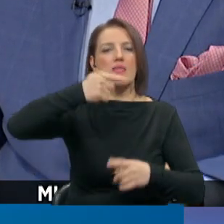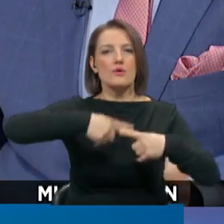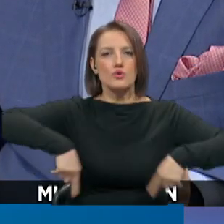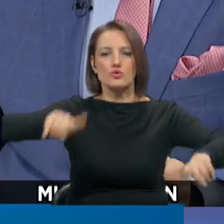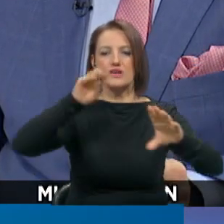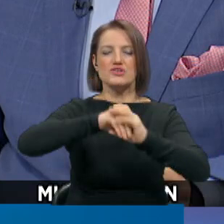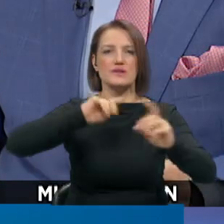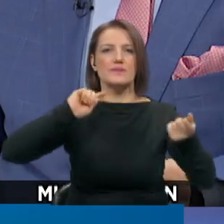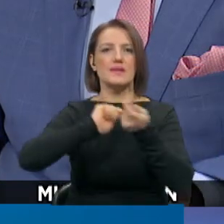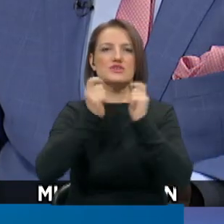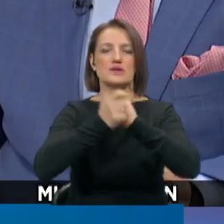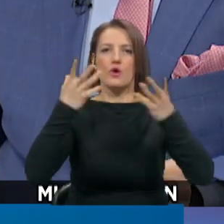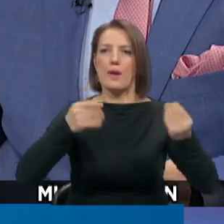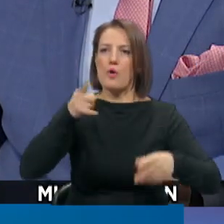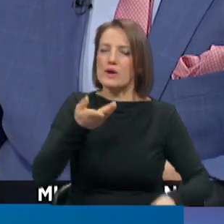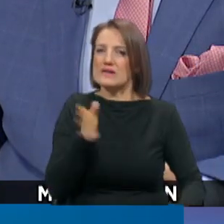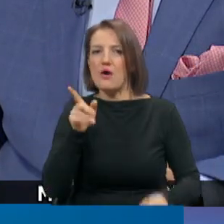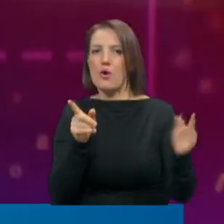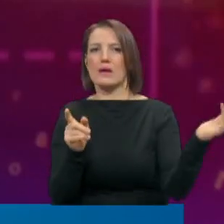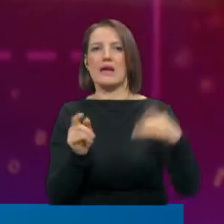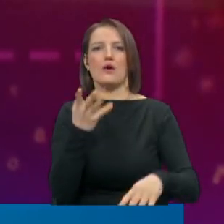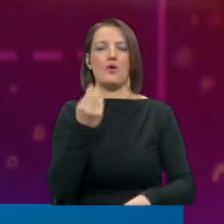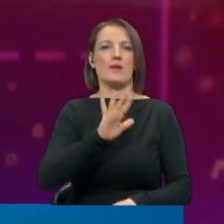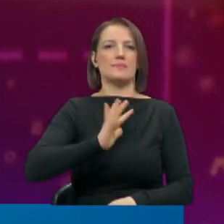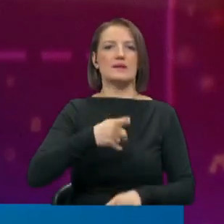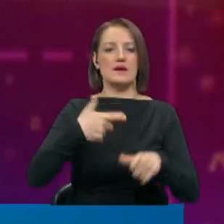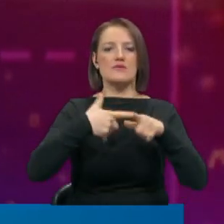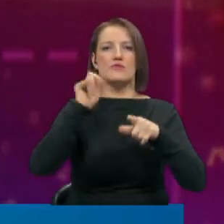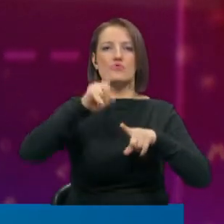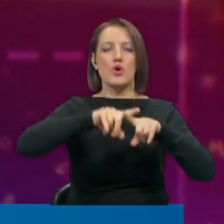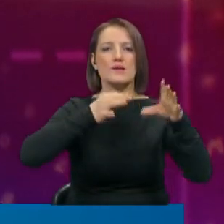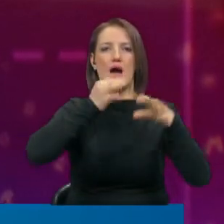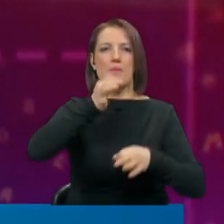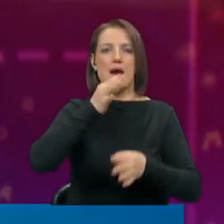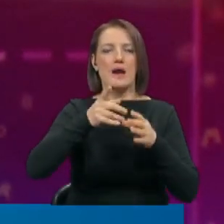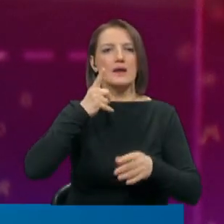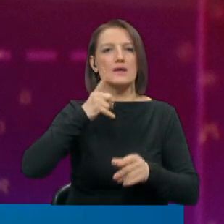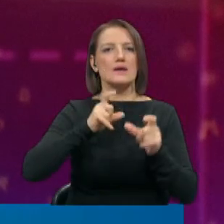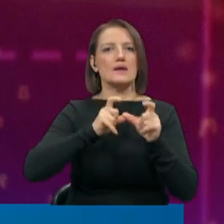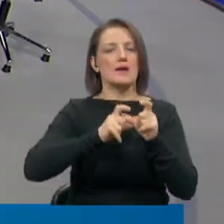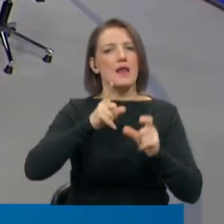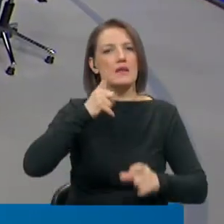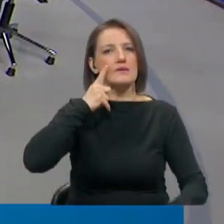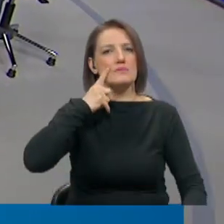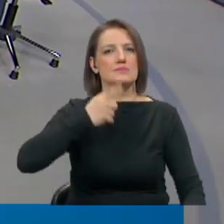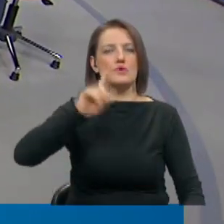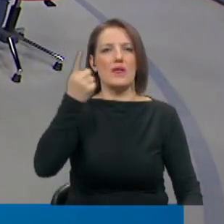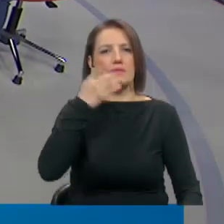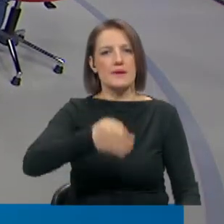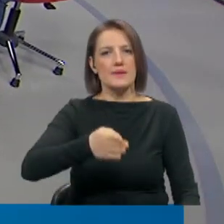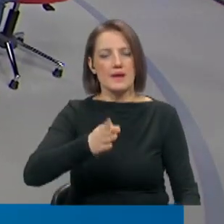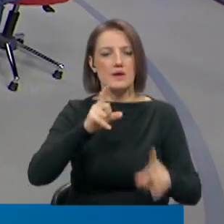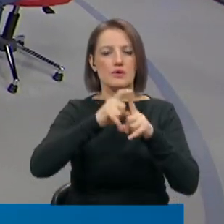olabilir o gidebilir bu gelebilir bu işlemi Evet Fox Haber Genel Yayın Yönetmeni Doğan Şentürk ün moderatörlüğünde her hafta